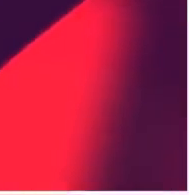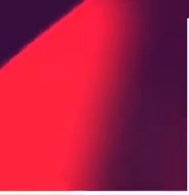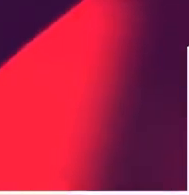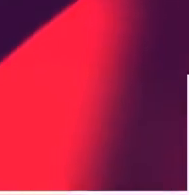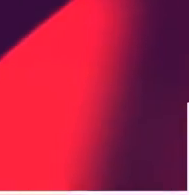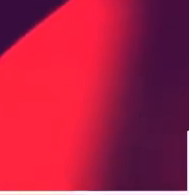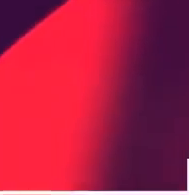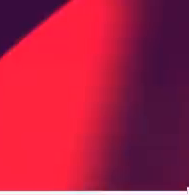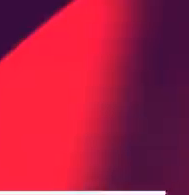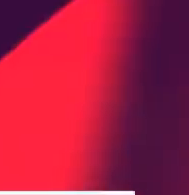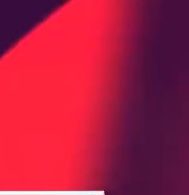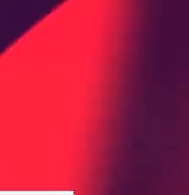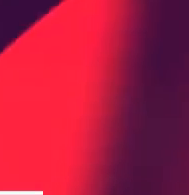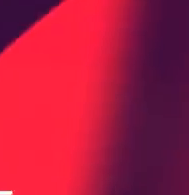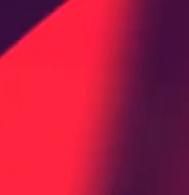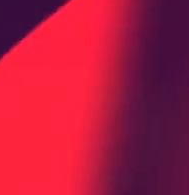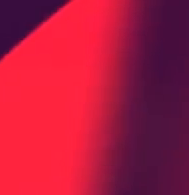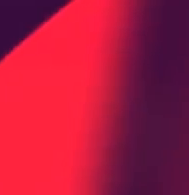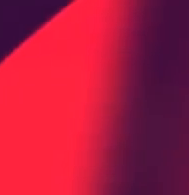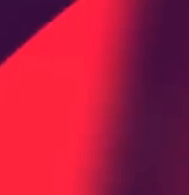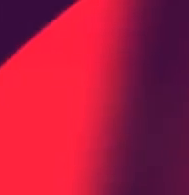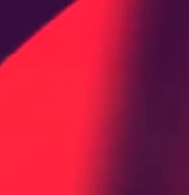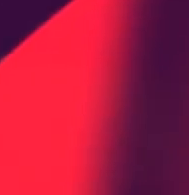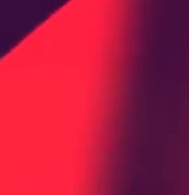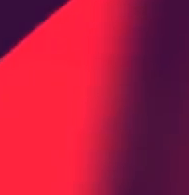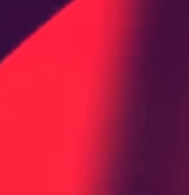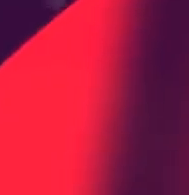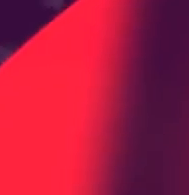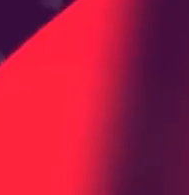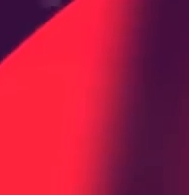අලුත් වීඩියෝ ගැන මුලින්ම දැනගන්න මෙම සීනුව ක්ලික් කරන්න.